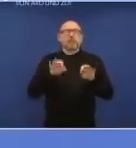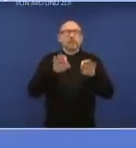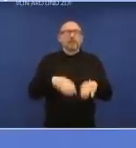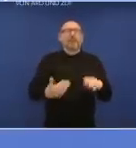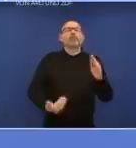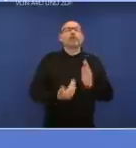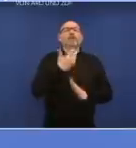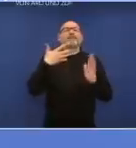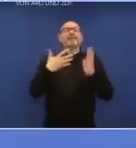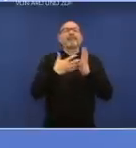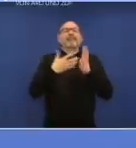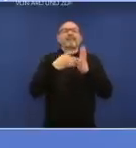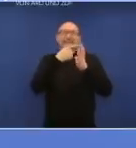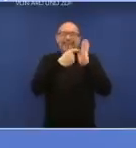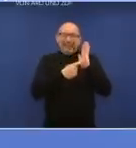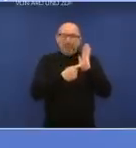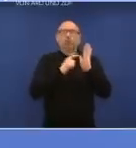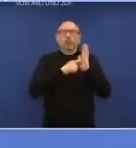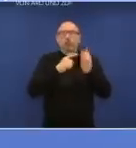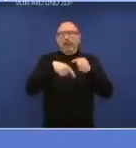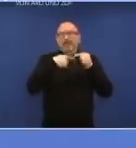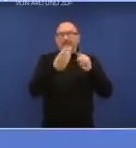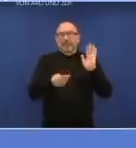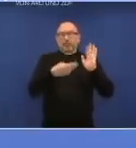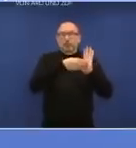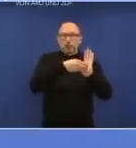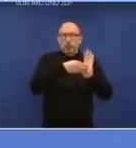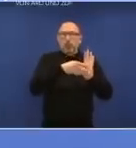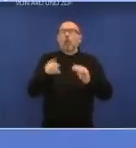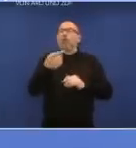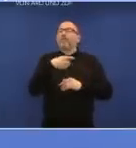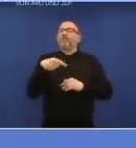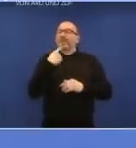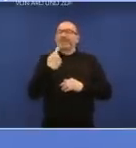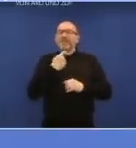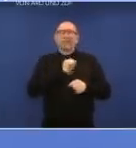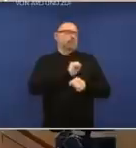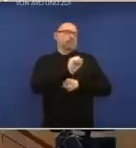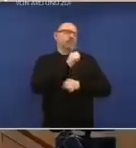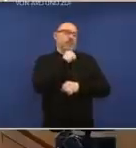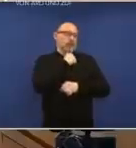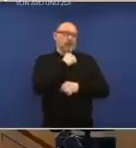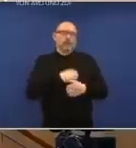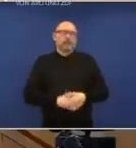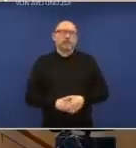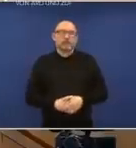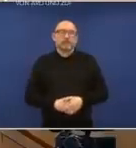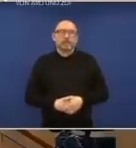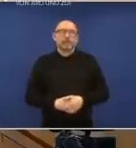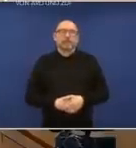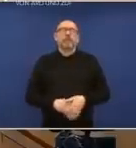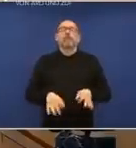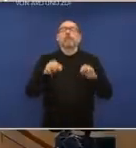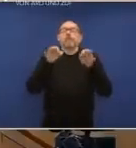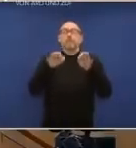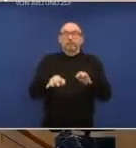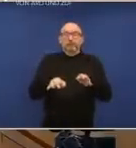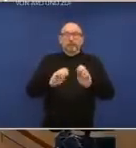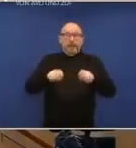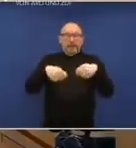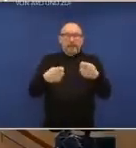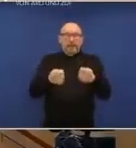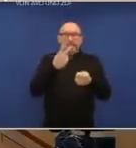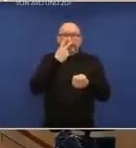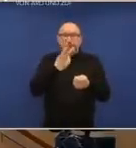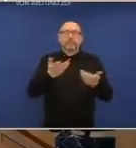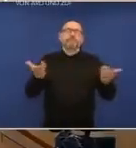ein neues Prüfkriterium zu entwickeln. Dem haben wir hart widersprochen. Am Ende ist es so gekommen, wie es